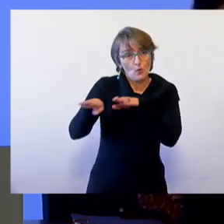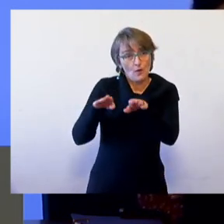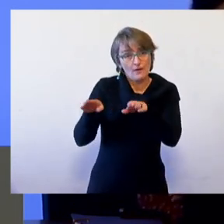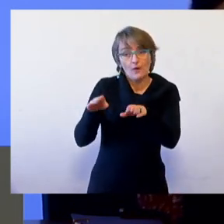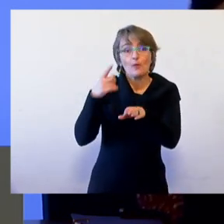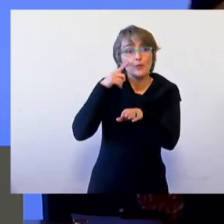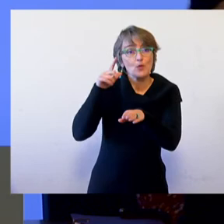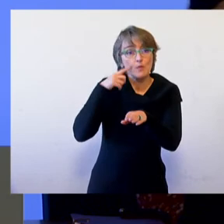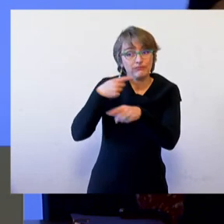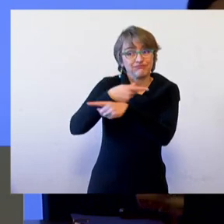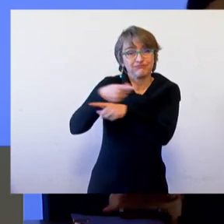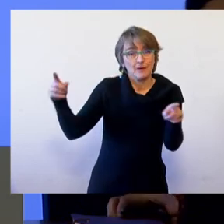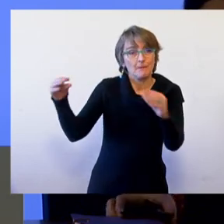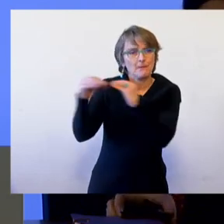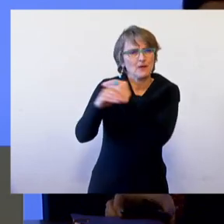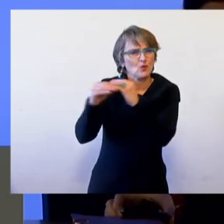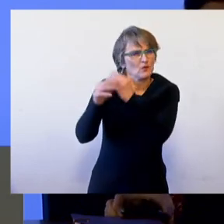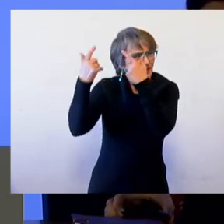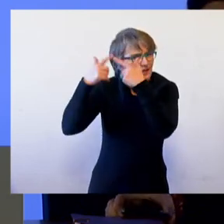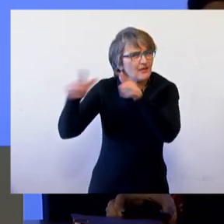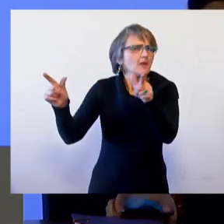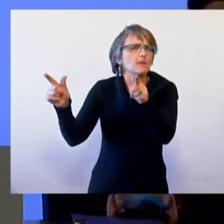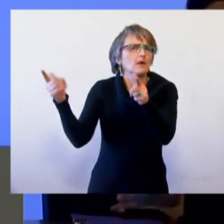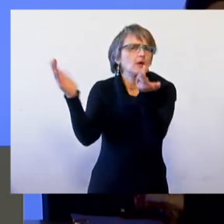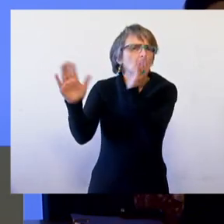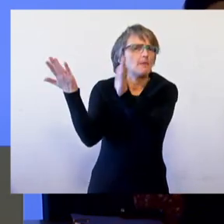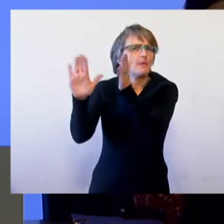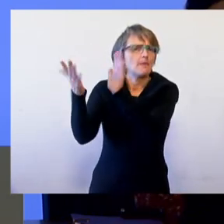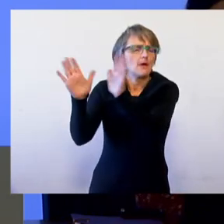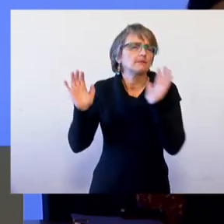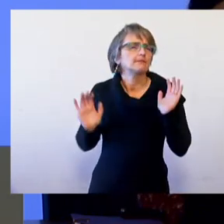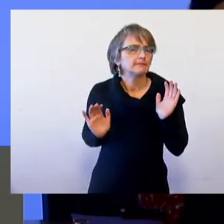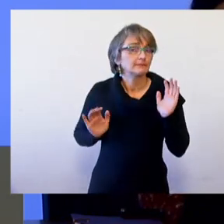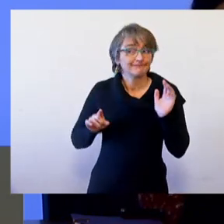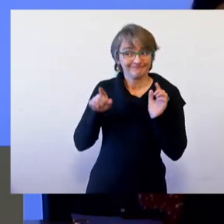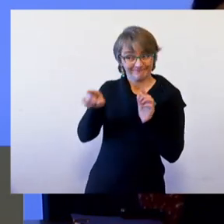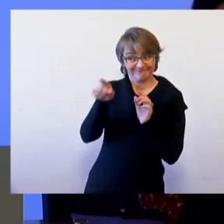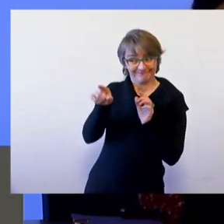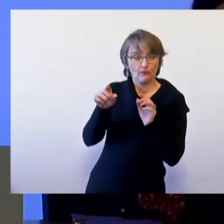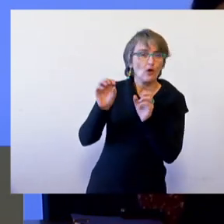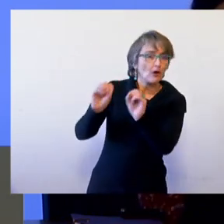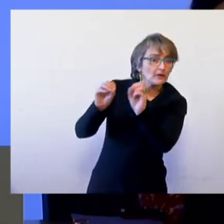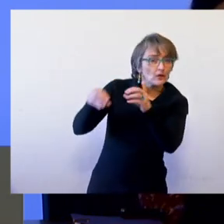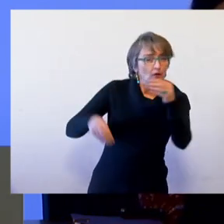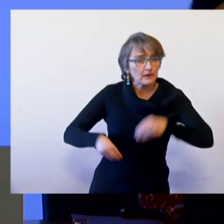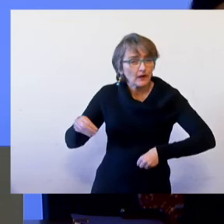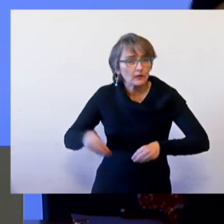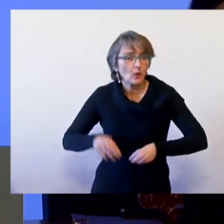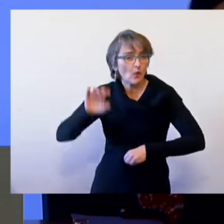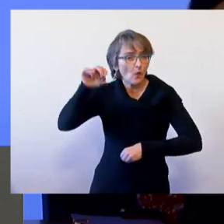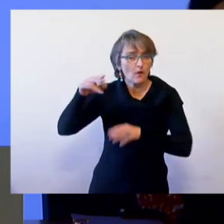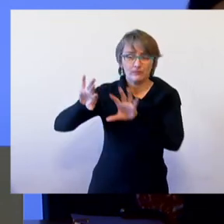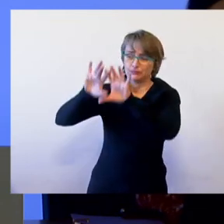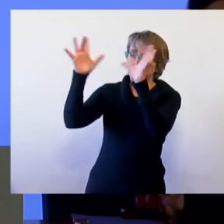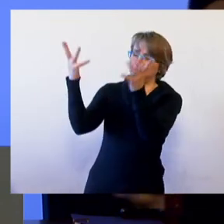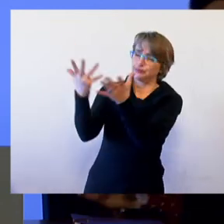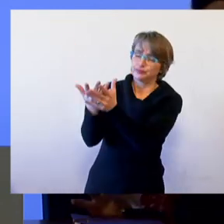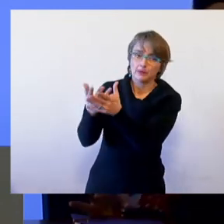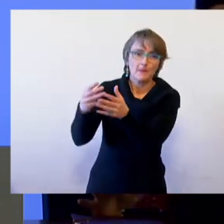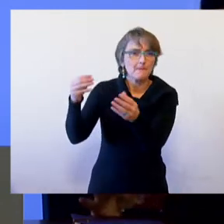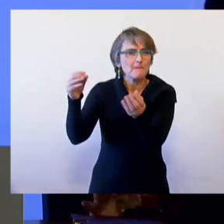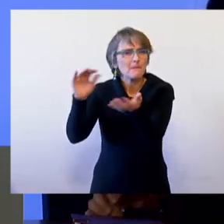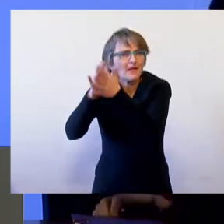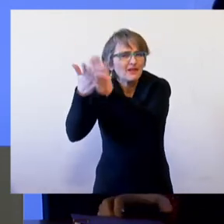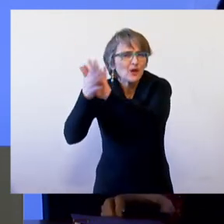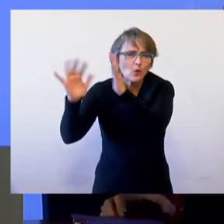liberté pédagogique s'exprime. Et c'est à la communauté éducative d'évaluer sur ses pratiques. Et c'est vrai, quand on permet des tables en